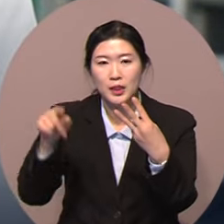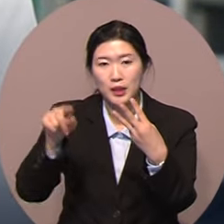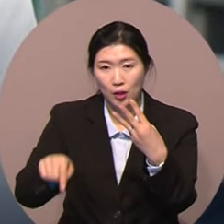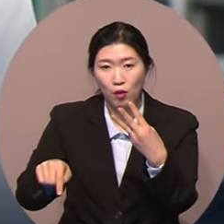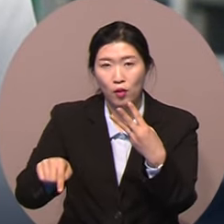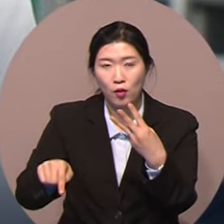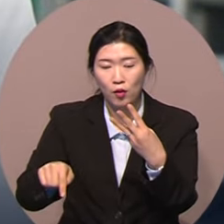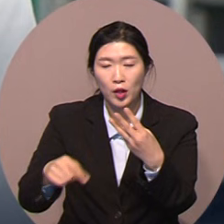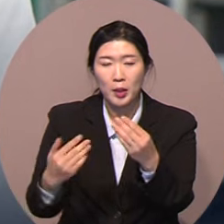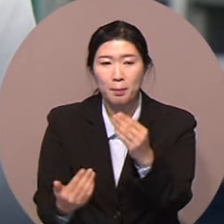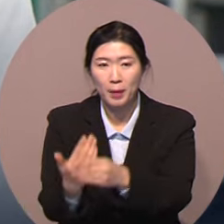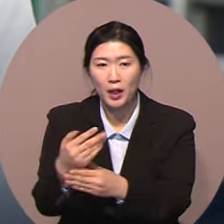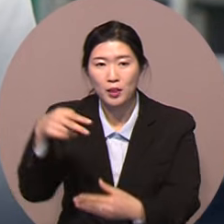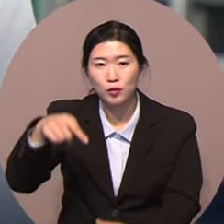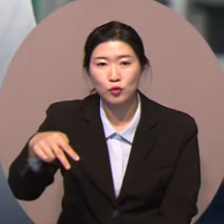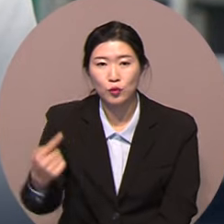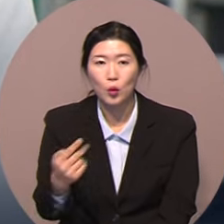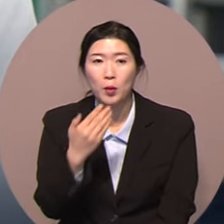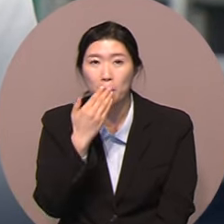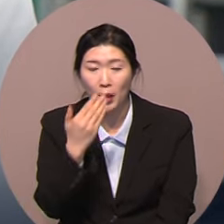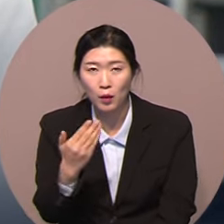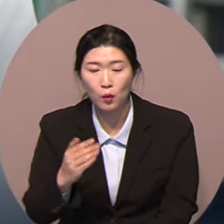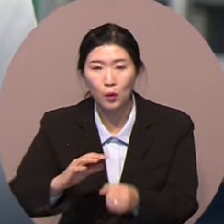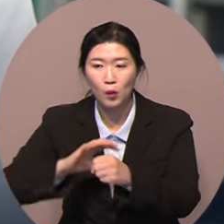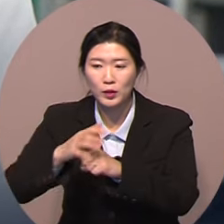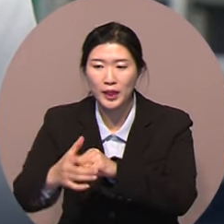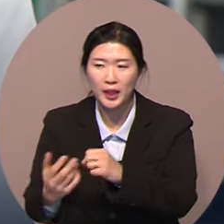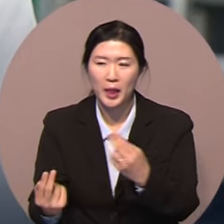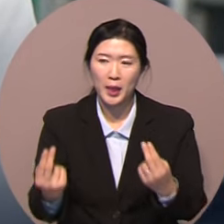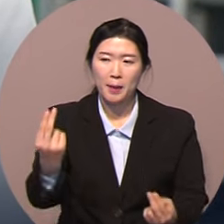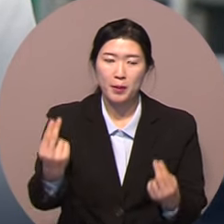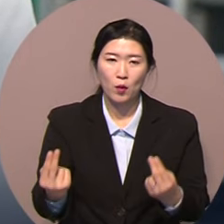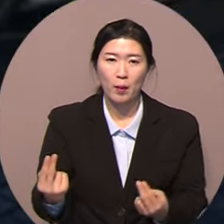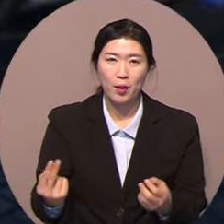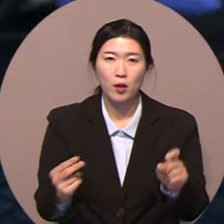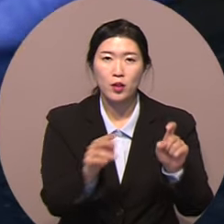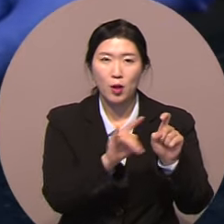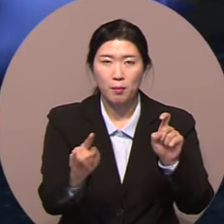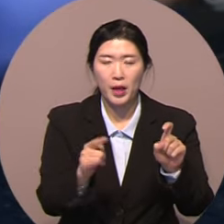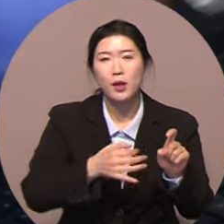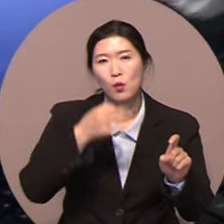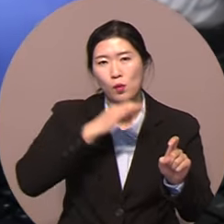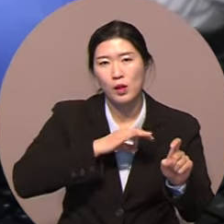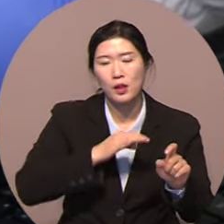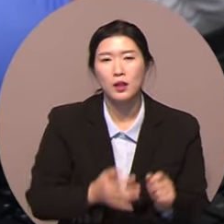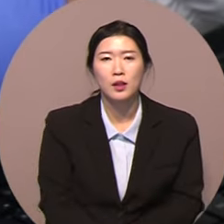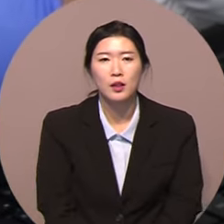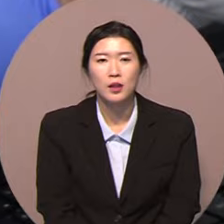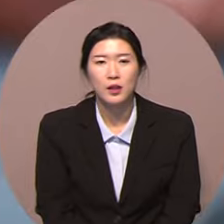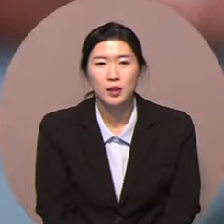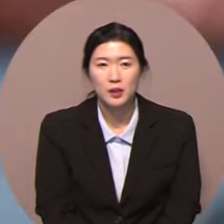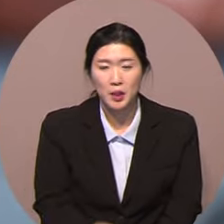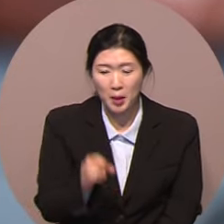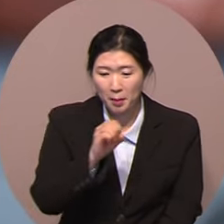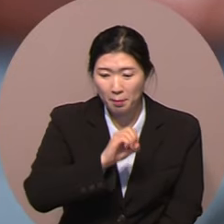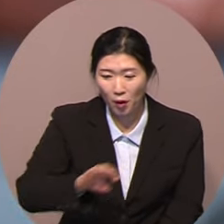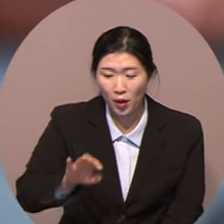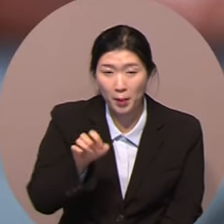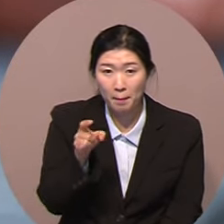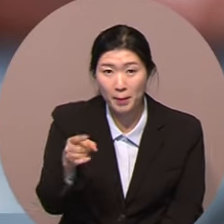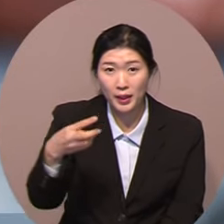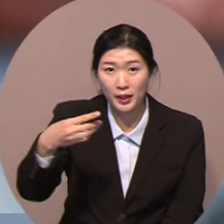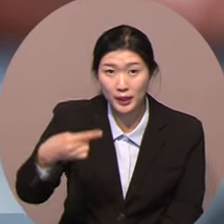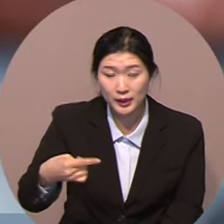것을 확인하였고 세계 최고 효율보다 10배 이상 높은 성능을 나타냄을 실제 다 쓴 페트병을 녹인 뒤 촉매를